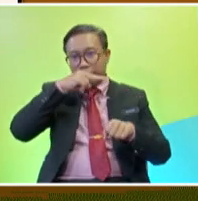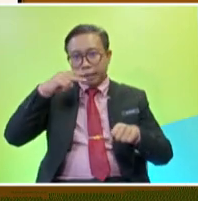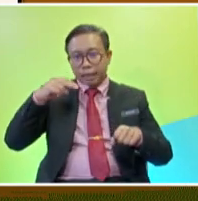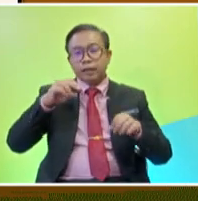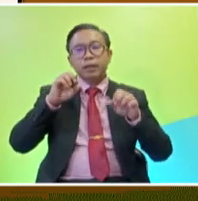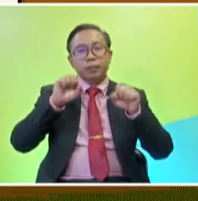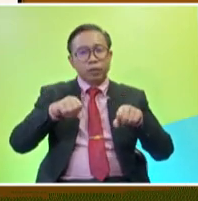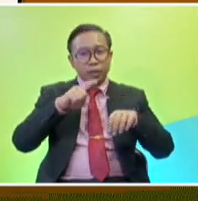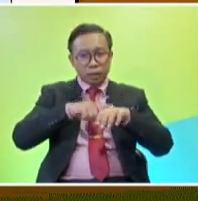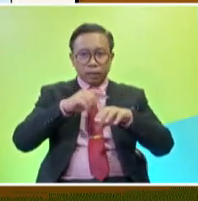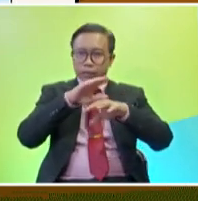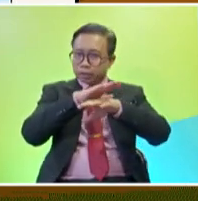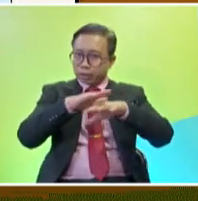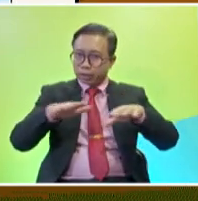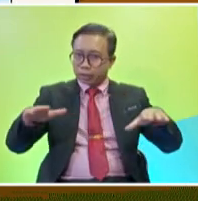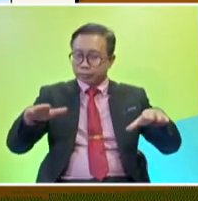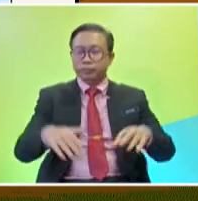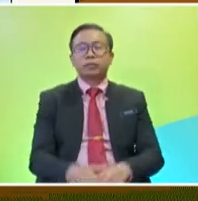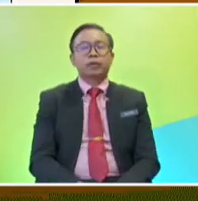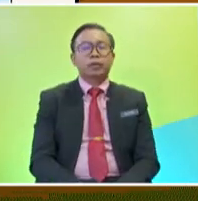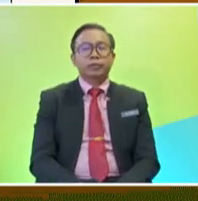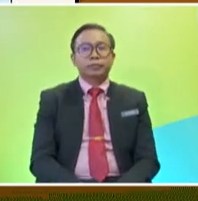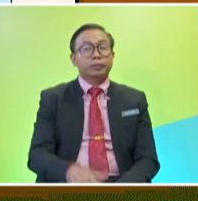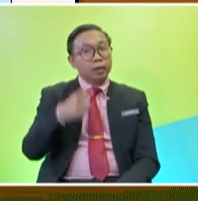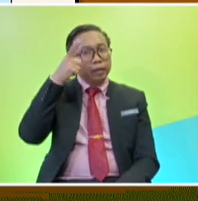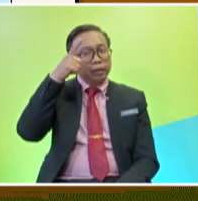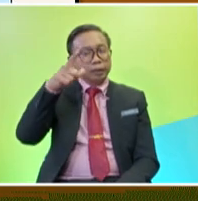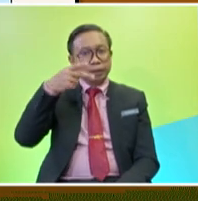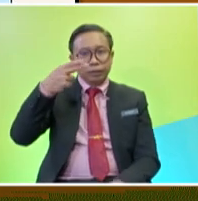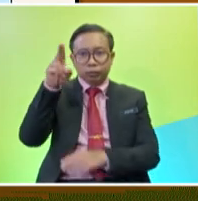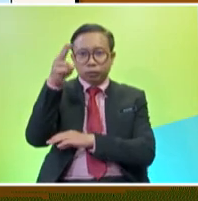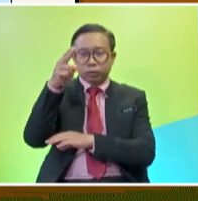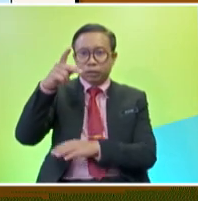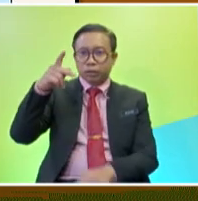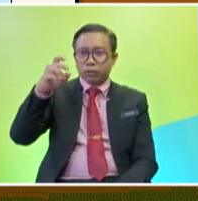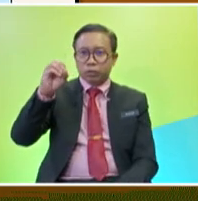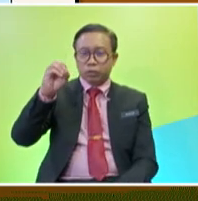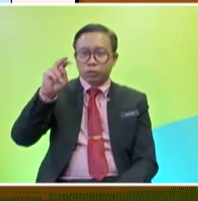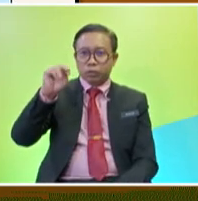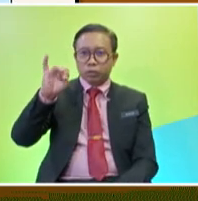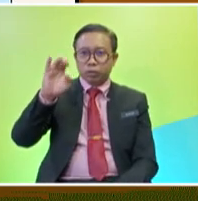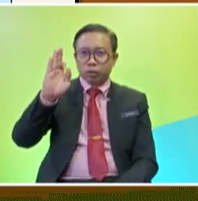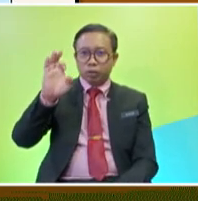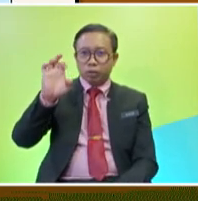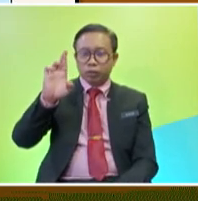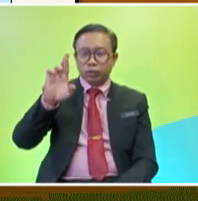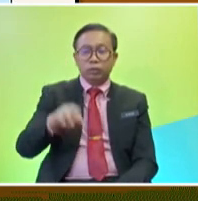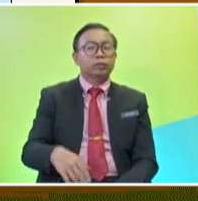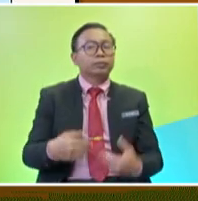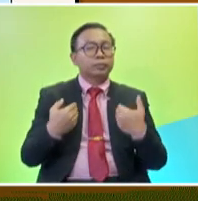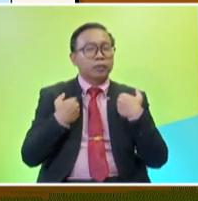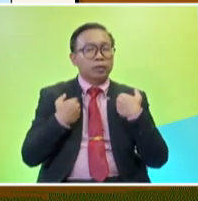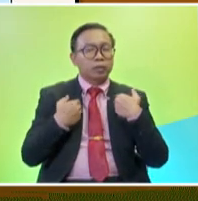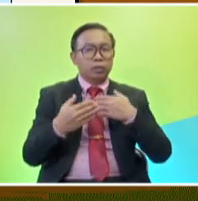darat Oke seterusnya kita lihat pula hutan konifer Oke antara negara yang mempunyai hutan